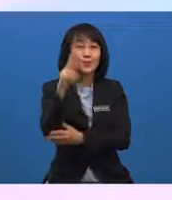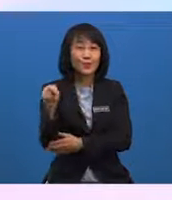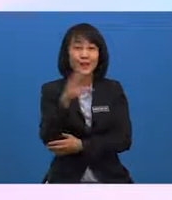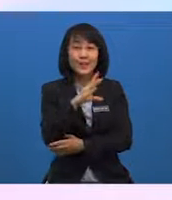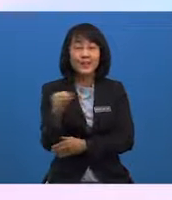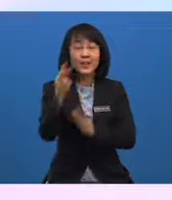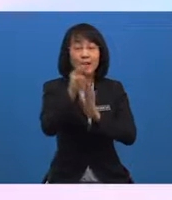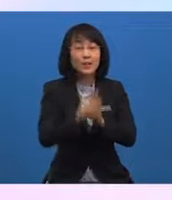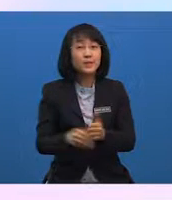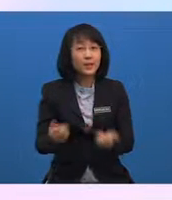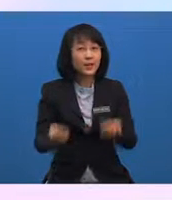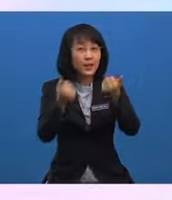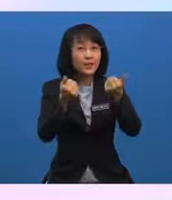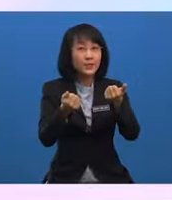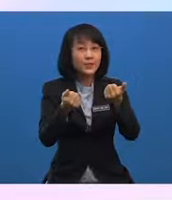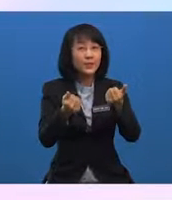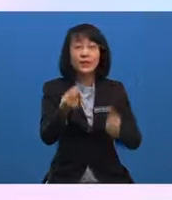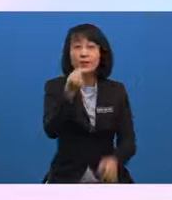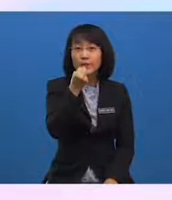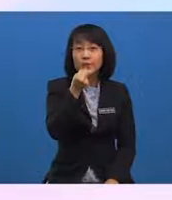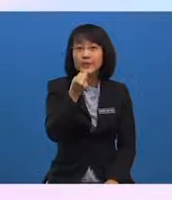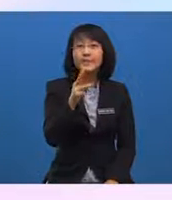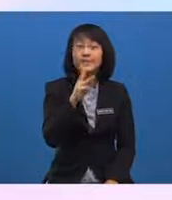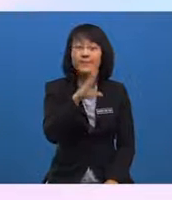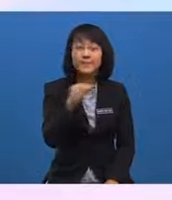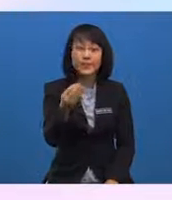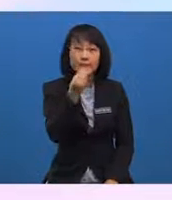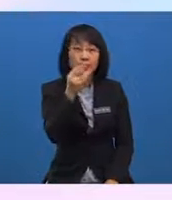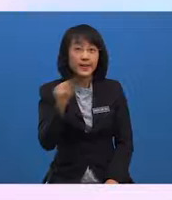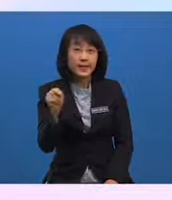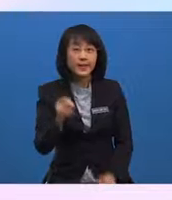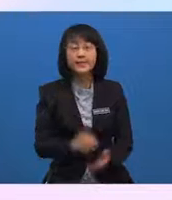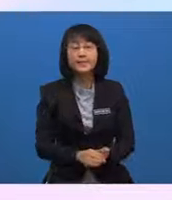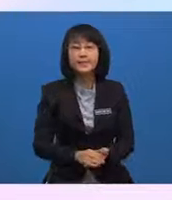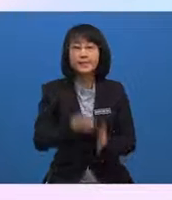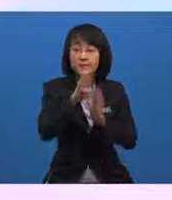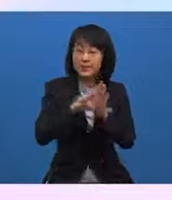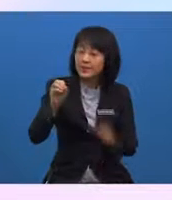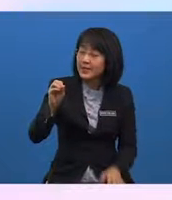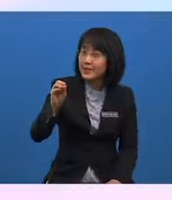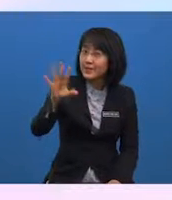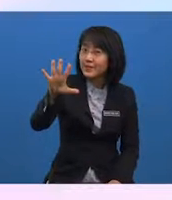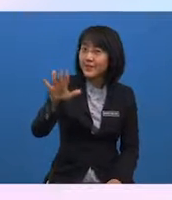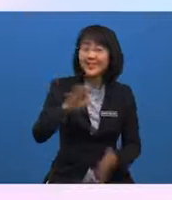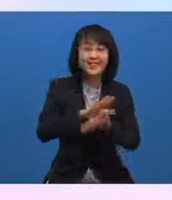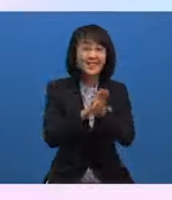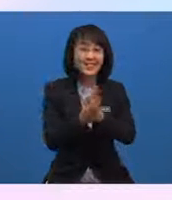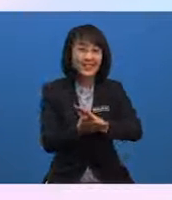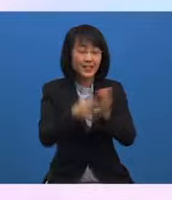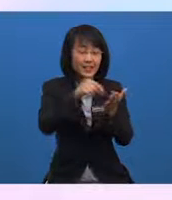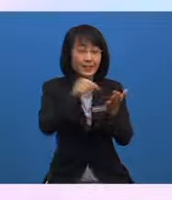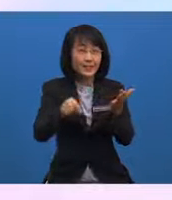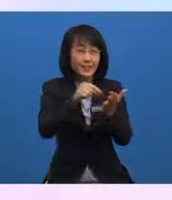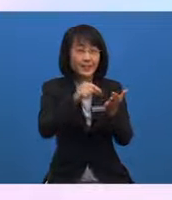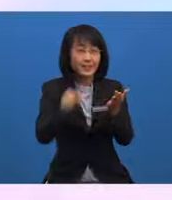dan makanan, dan berkembang menjadi biji benih dan buah yang berfungsi untuk